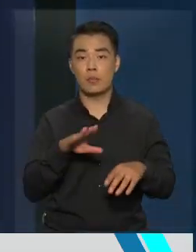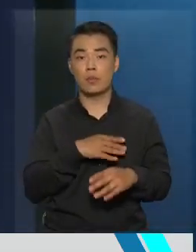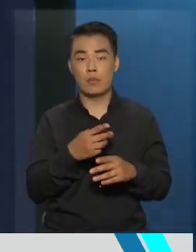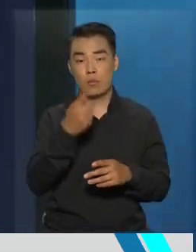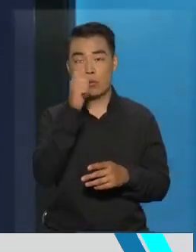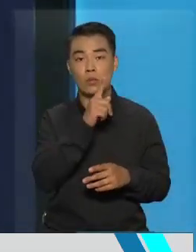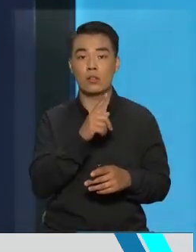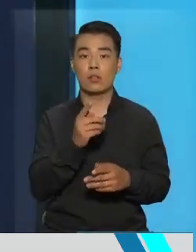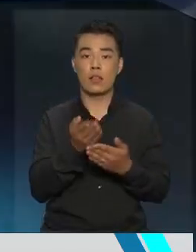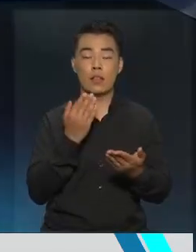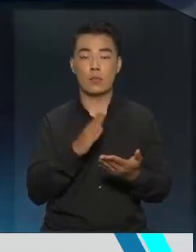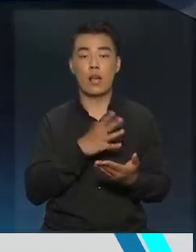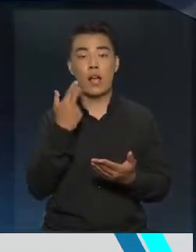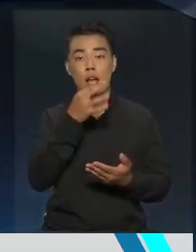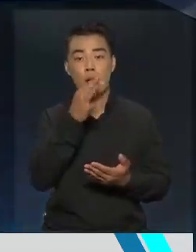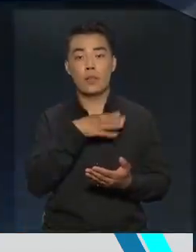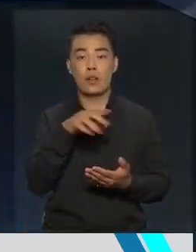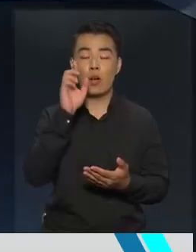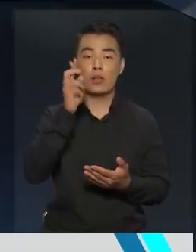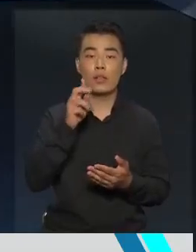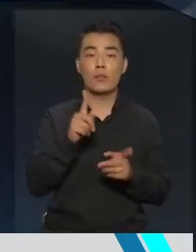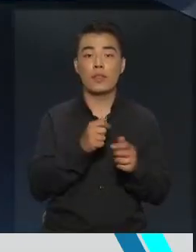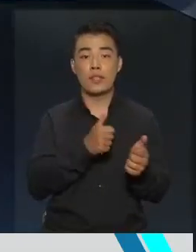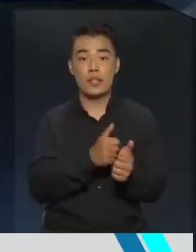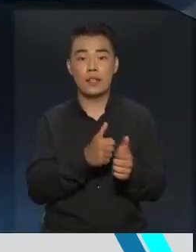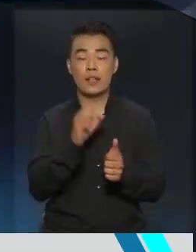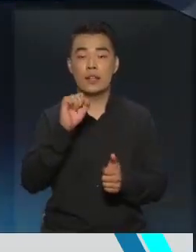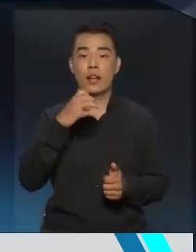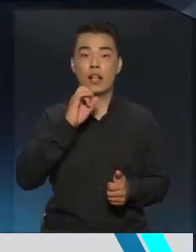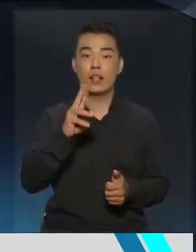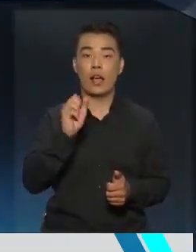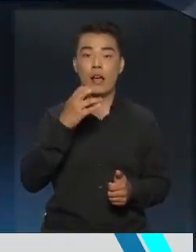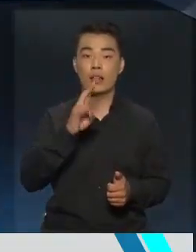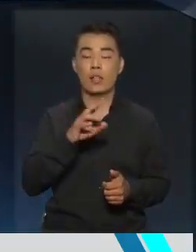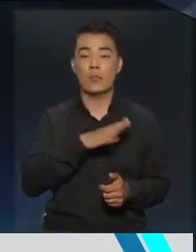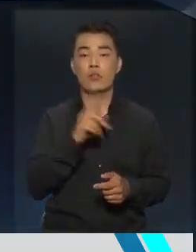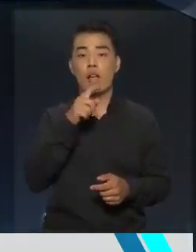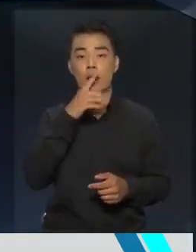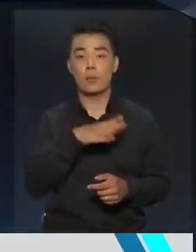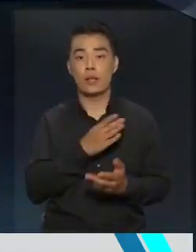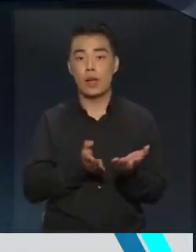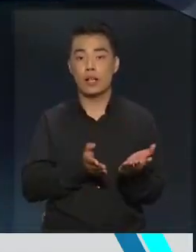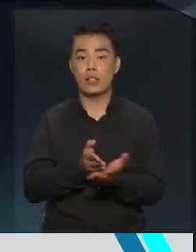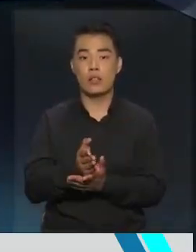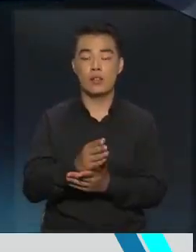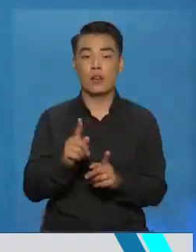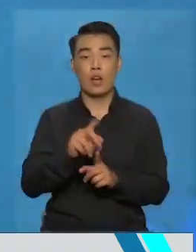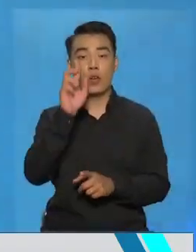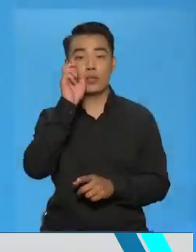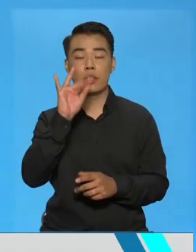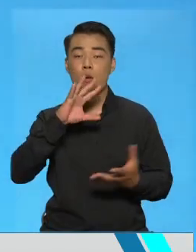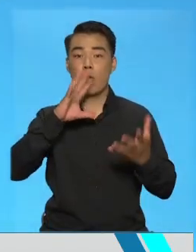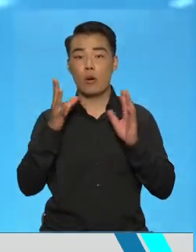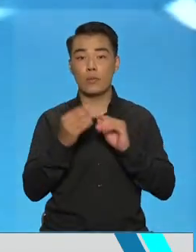Верно. Как отметил государственный секретарь Ерлан Карин, фактически меняется парадигма между государством и